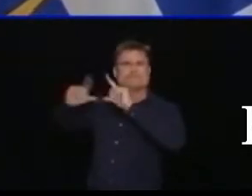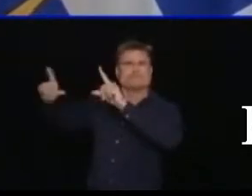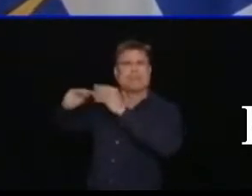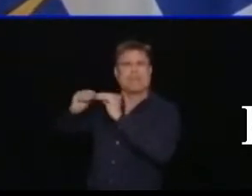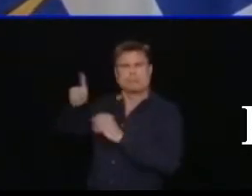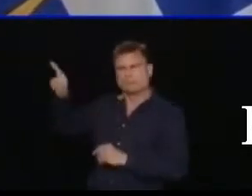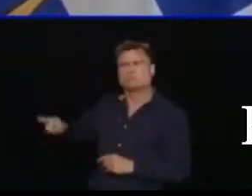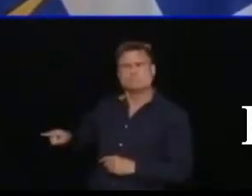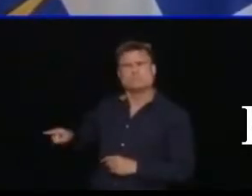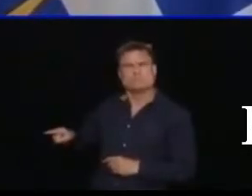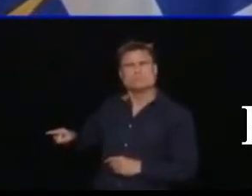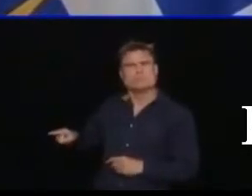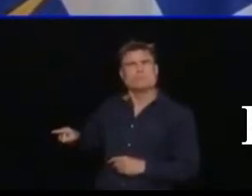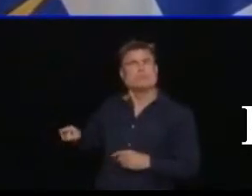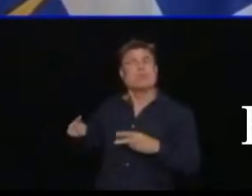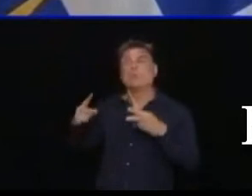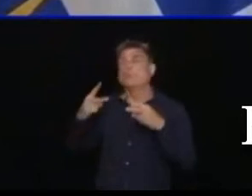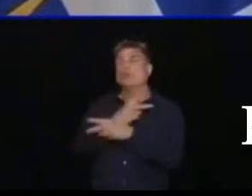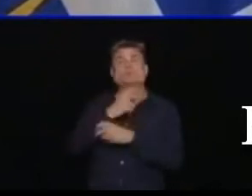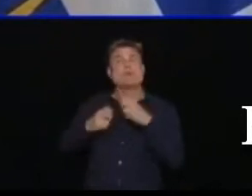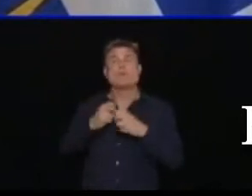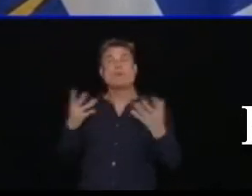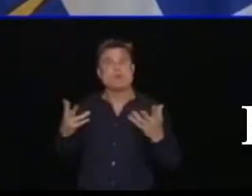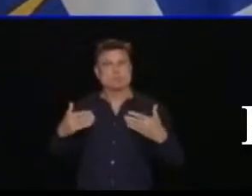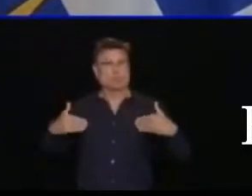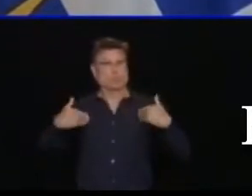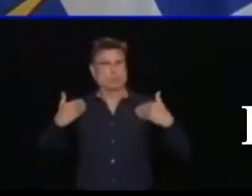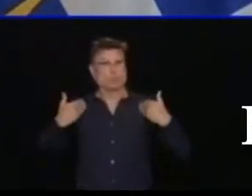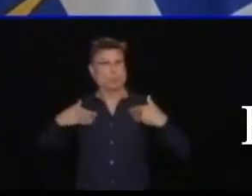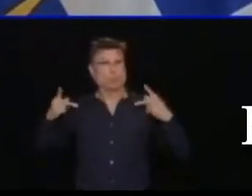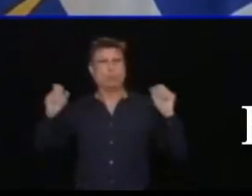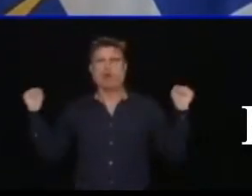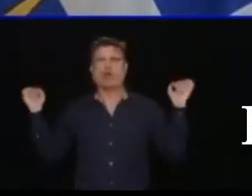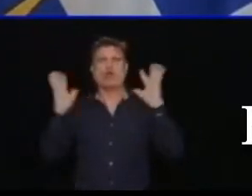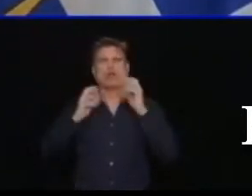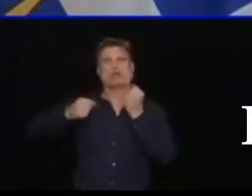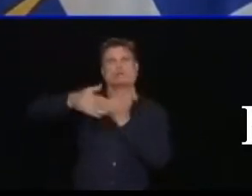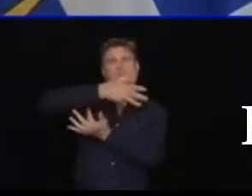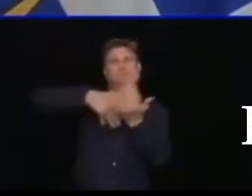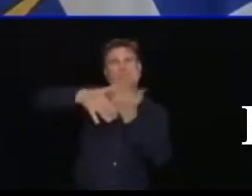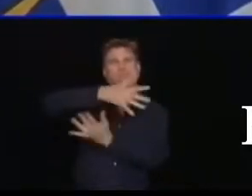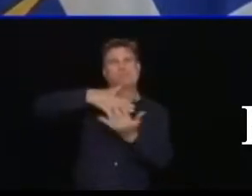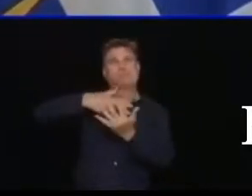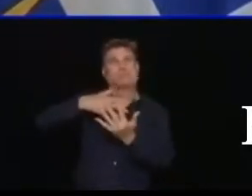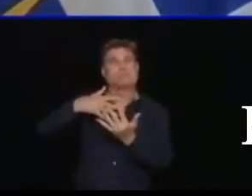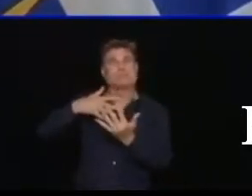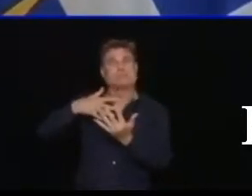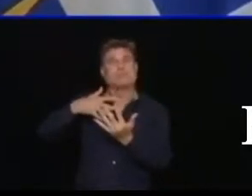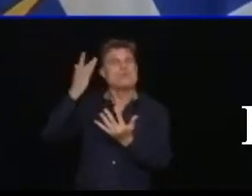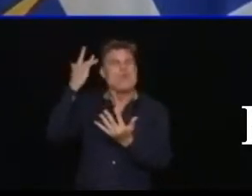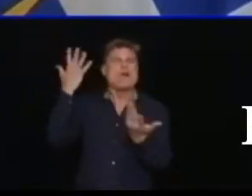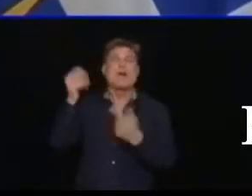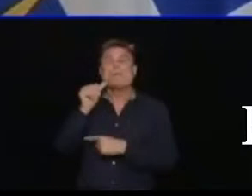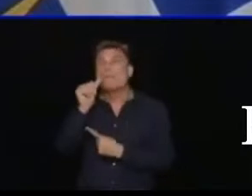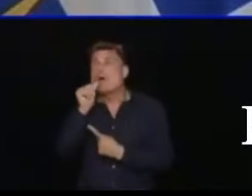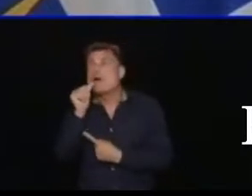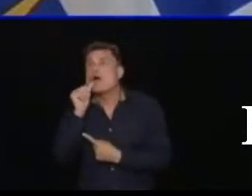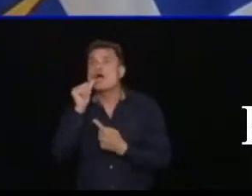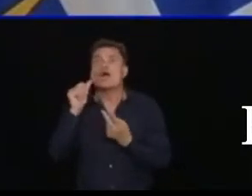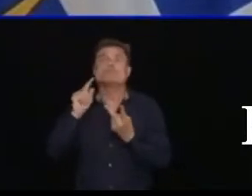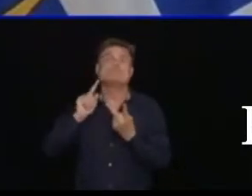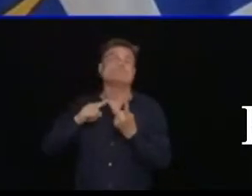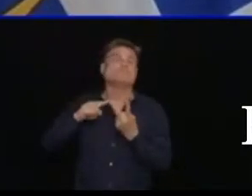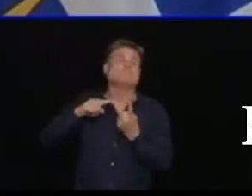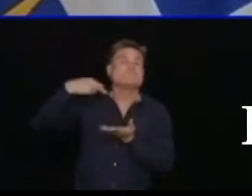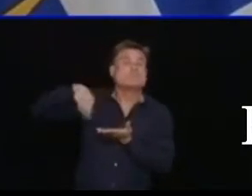人 nightclubs really be 他 allowed 们 to 就 remain 是 open? And if they 那 are 么是不 allowed 是 to, 现 why 在 not 很多的酒 mandate 吧是不是允许他们 masking 这 for 么 bars and 大规模 clubs 的 like 聚 there is 集 for hair？ 因为 salons